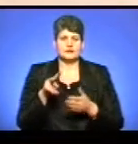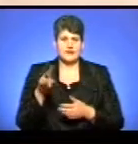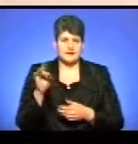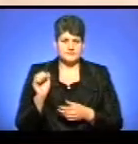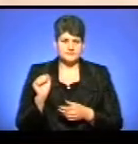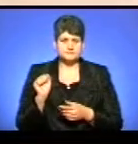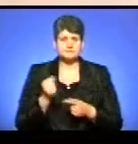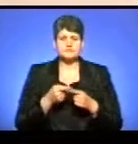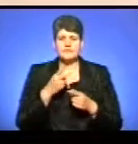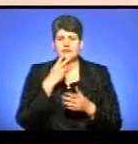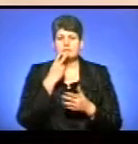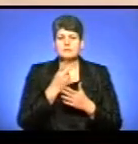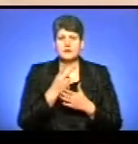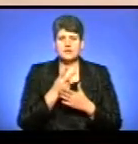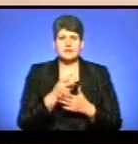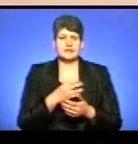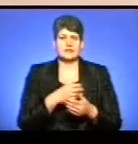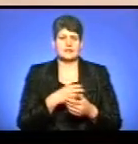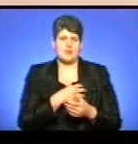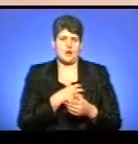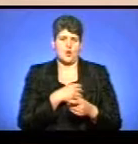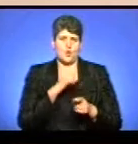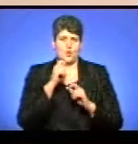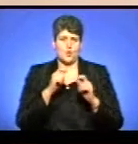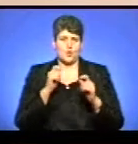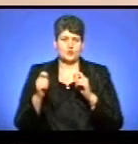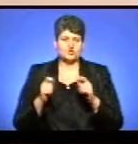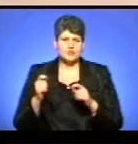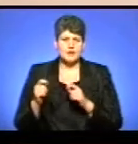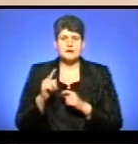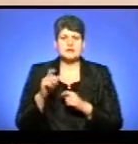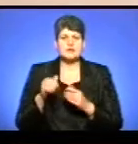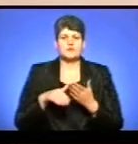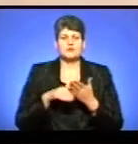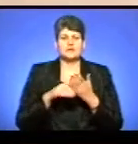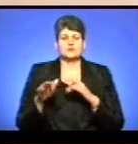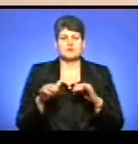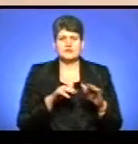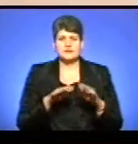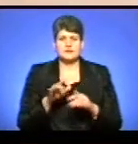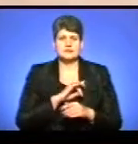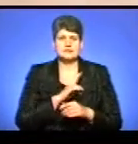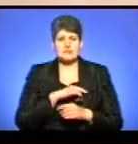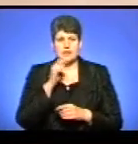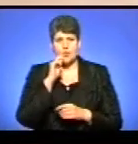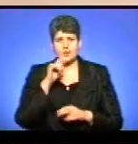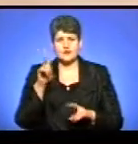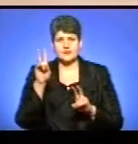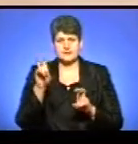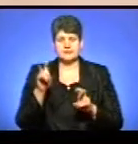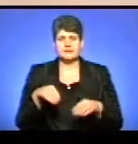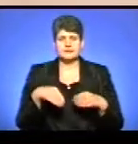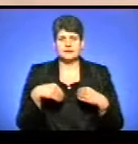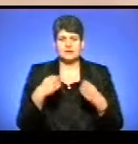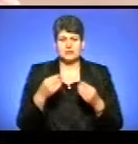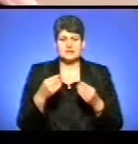на цих кадрах ви бачите нагородження за волонтерську діяльність «Сила України», який вручається